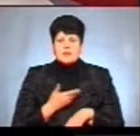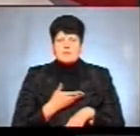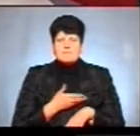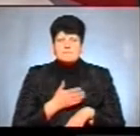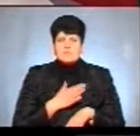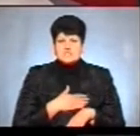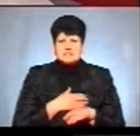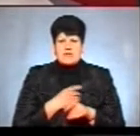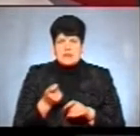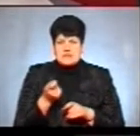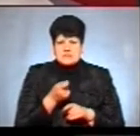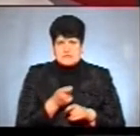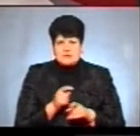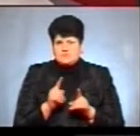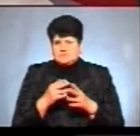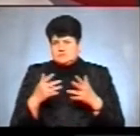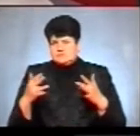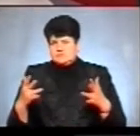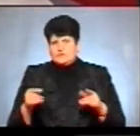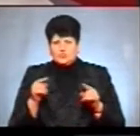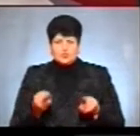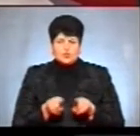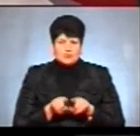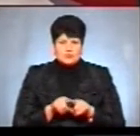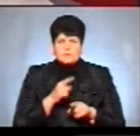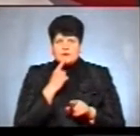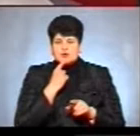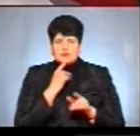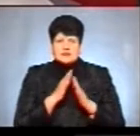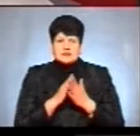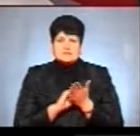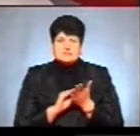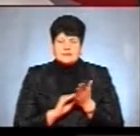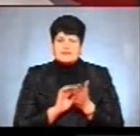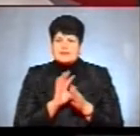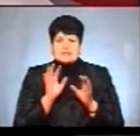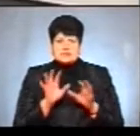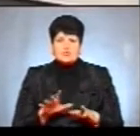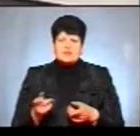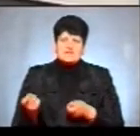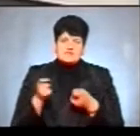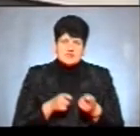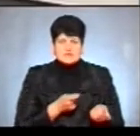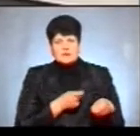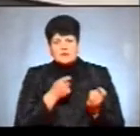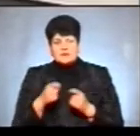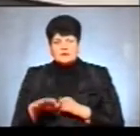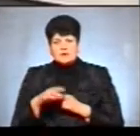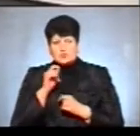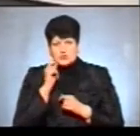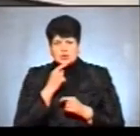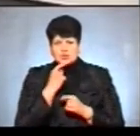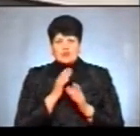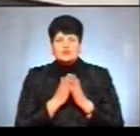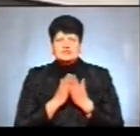ще щось. Тут теж закону про червону книгу забороняється незаконний ввіз або вивіз з території України